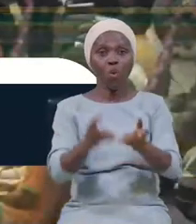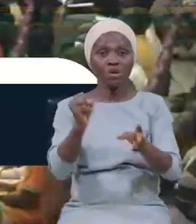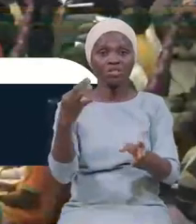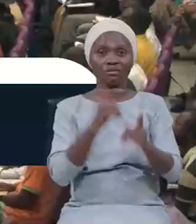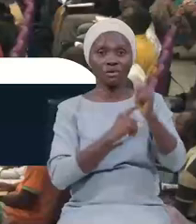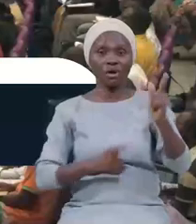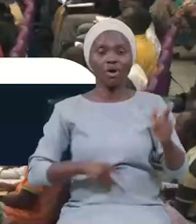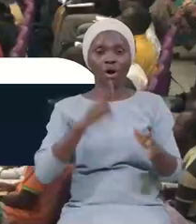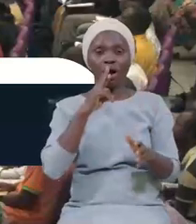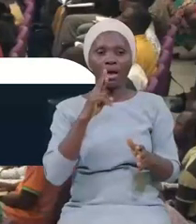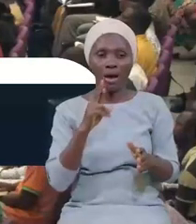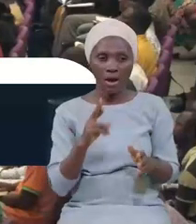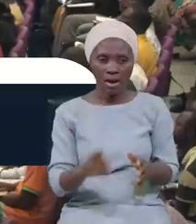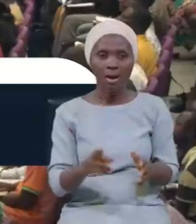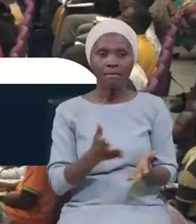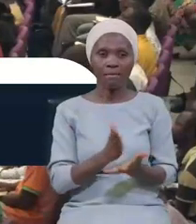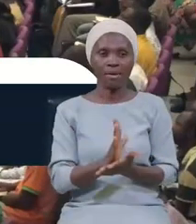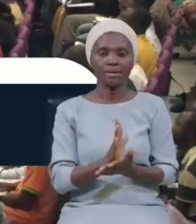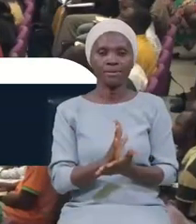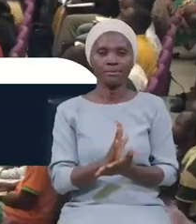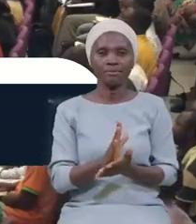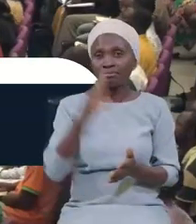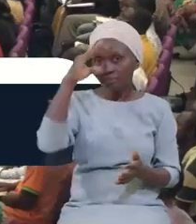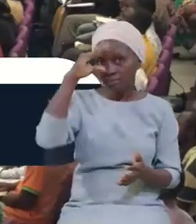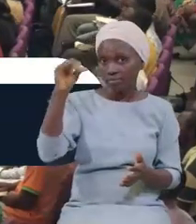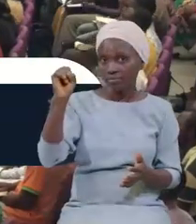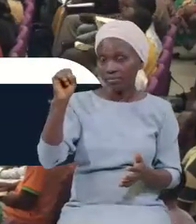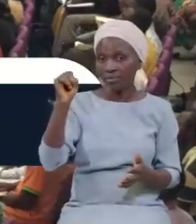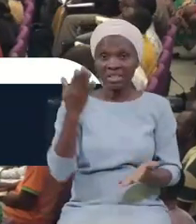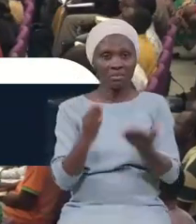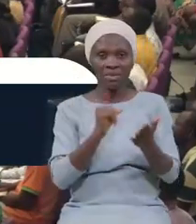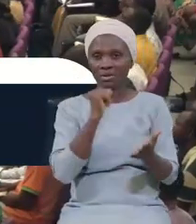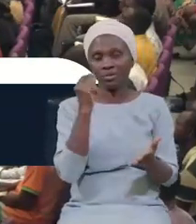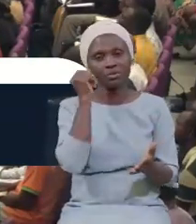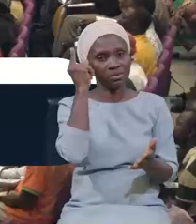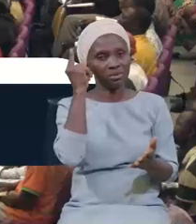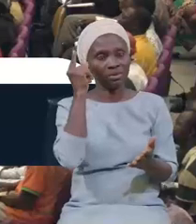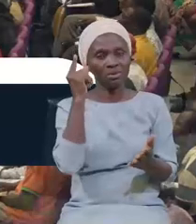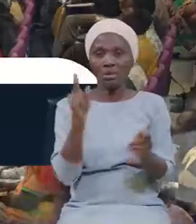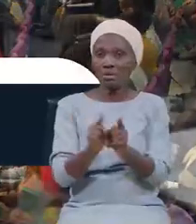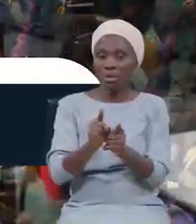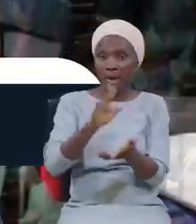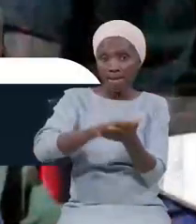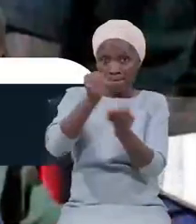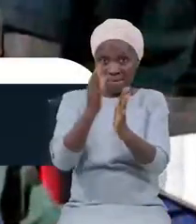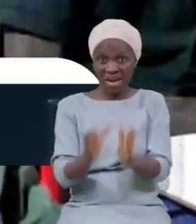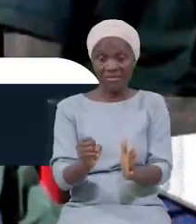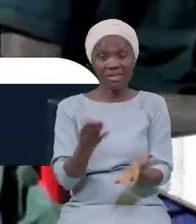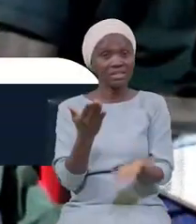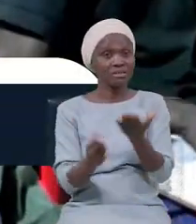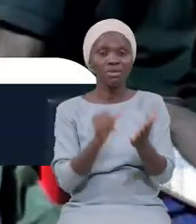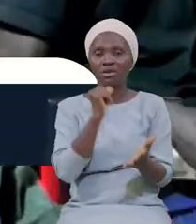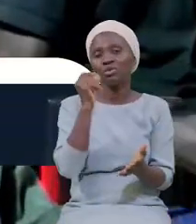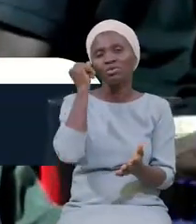de l'Éternel sont droites. Les hommes peuvent ne pas comprendre, même les croyants peuvent ne pas